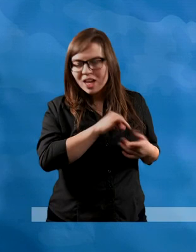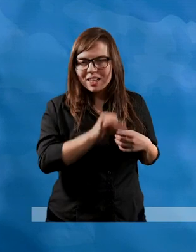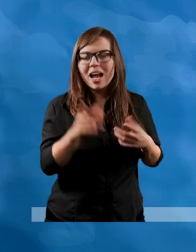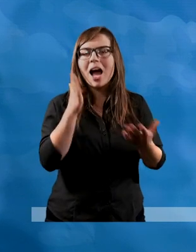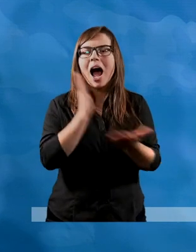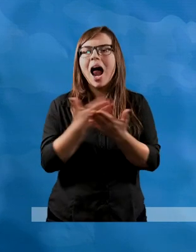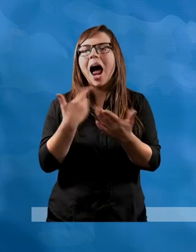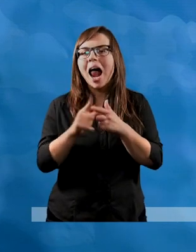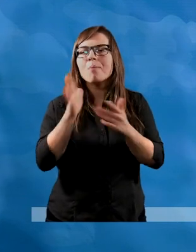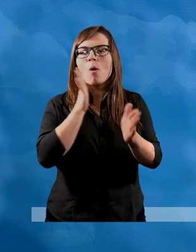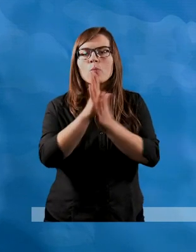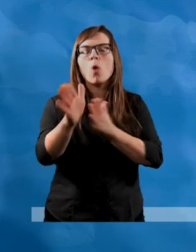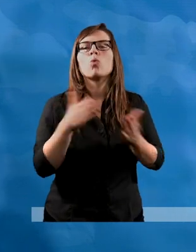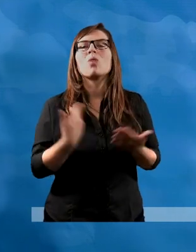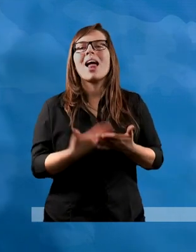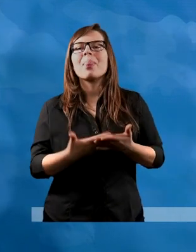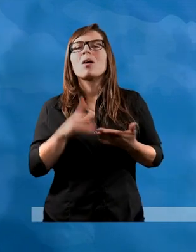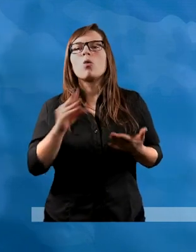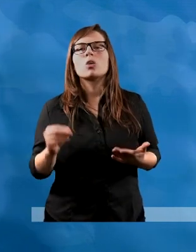prostu...